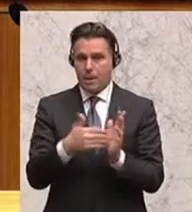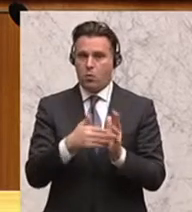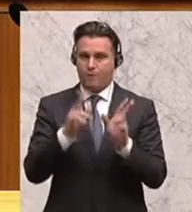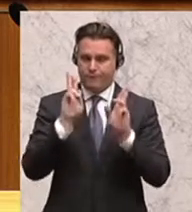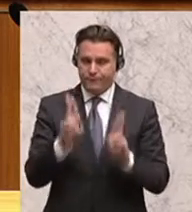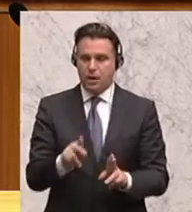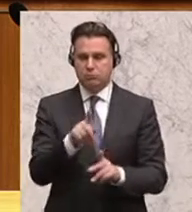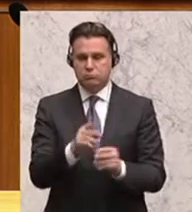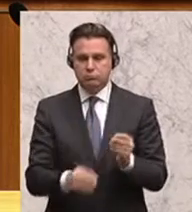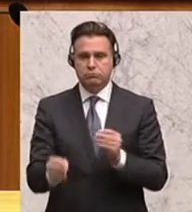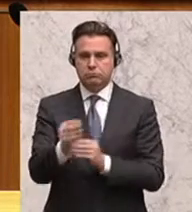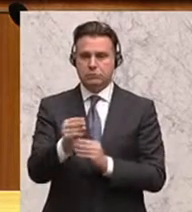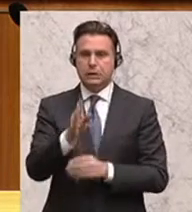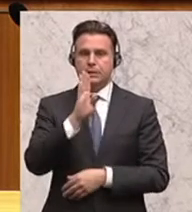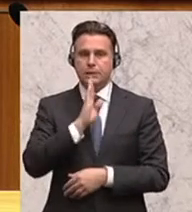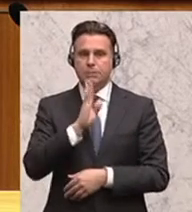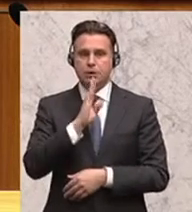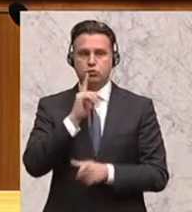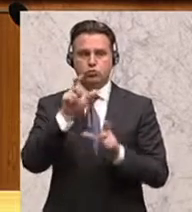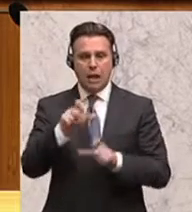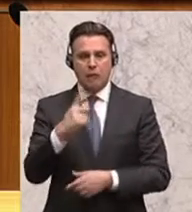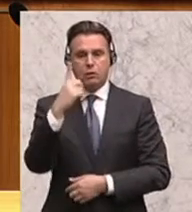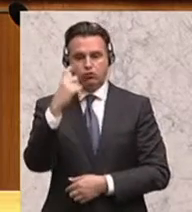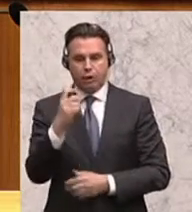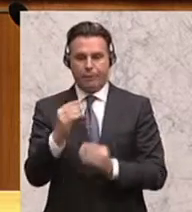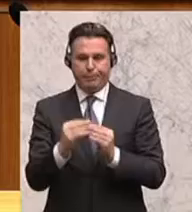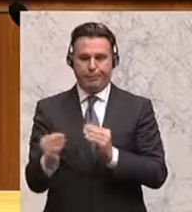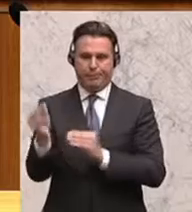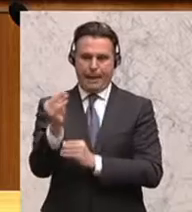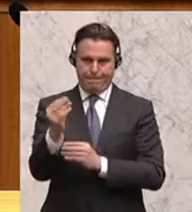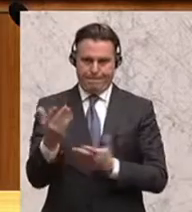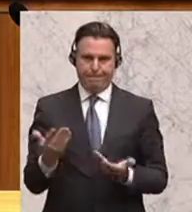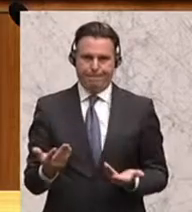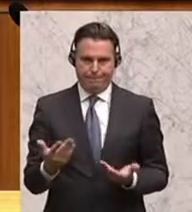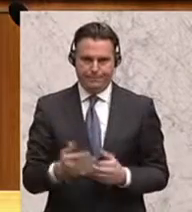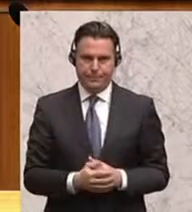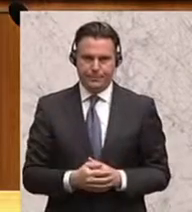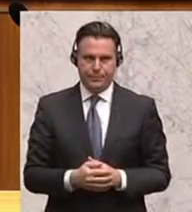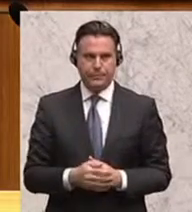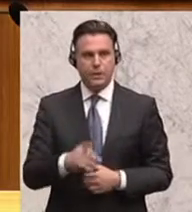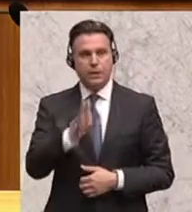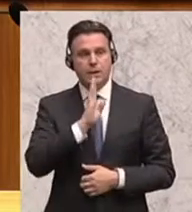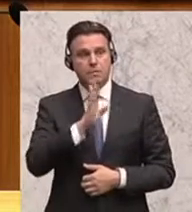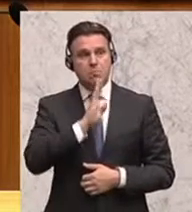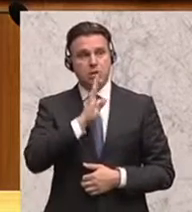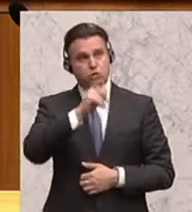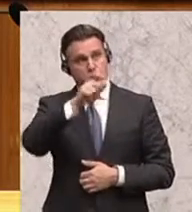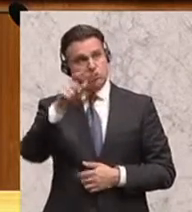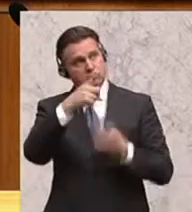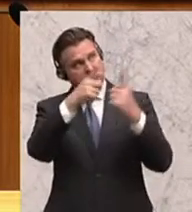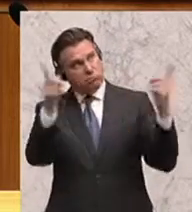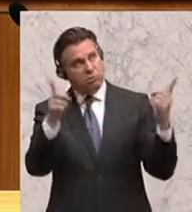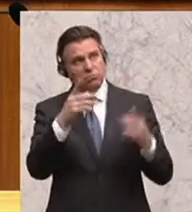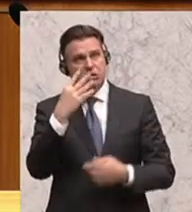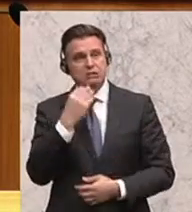ist zu einer anhebung des pensionsantrittsalters zu kommen es geht hier nicht darum sage ich den pensionisten die hier sind